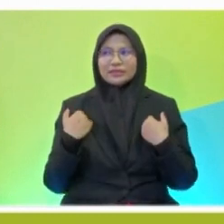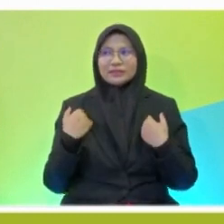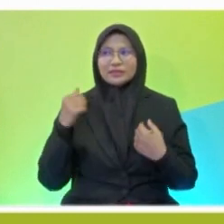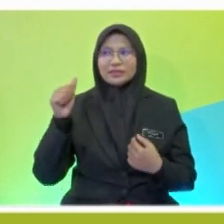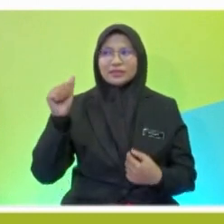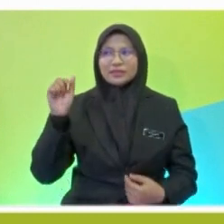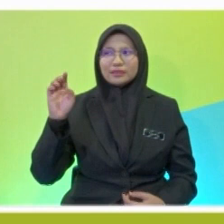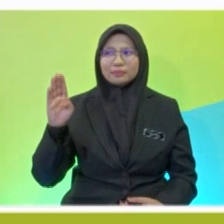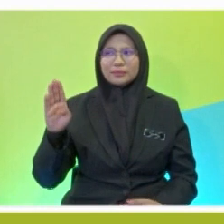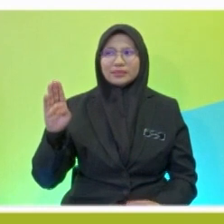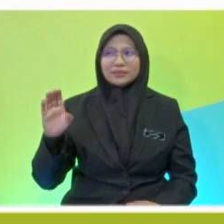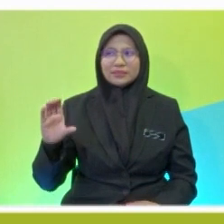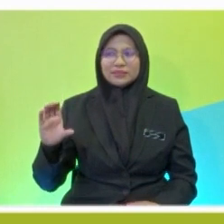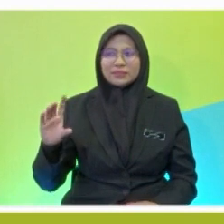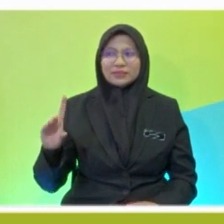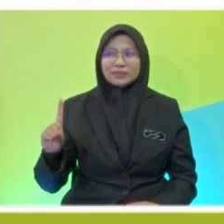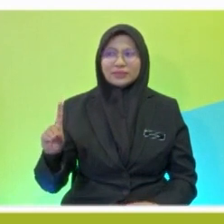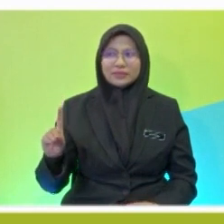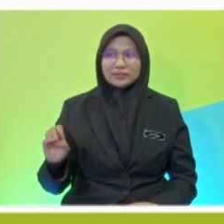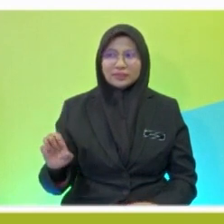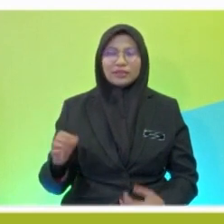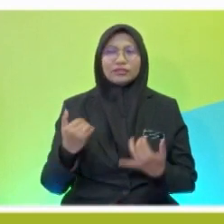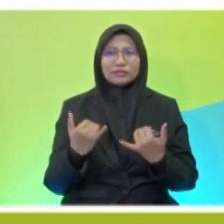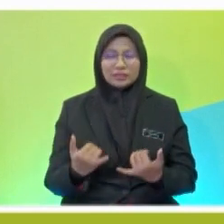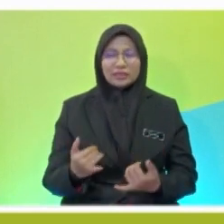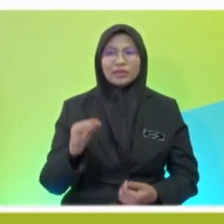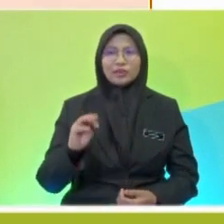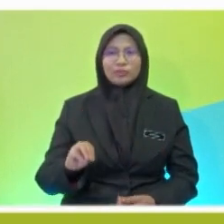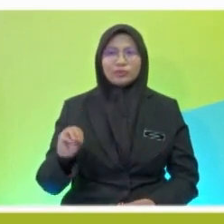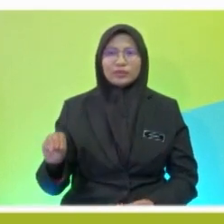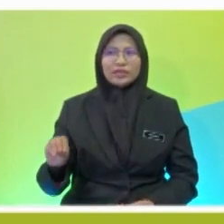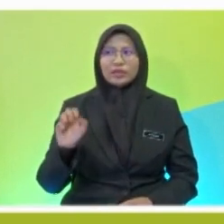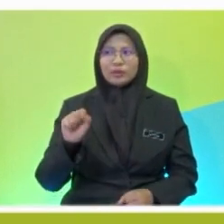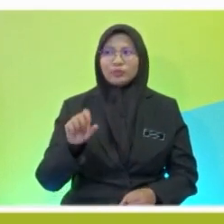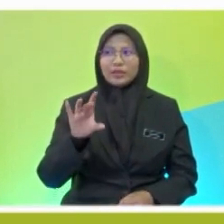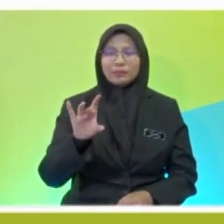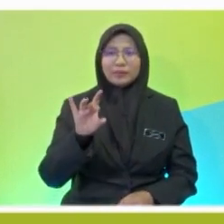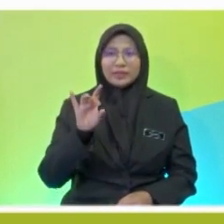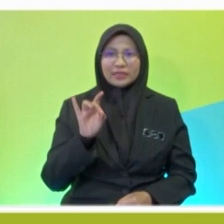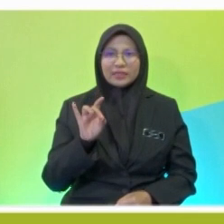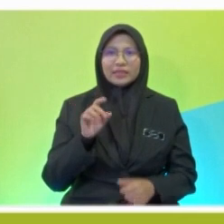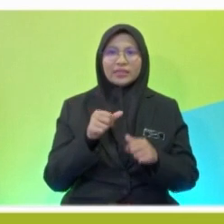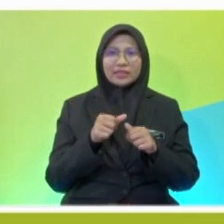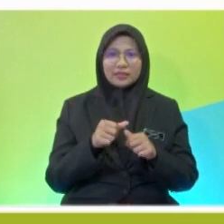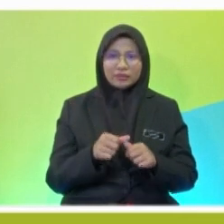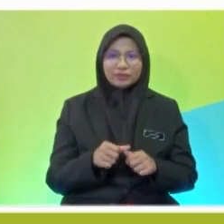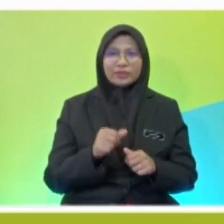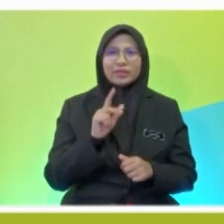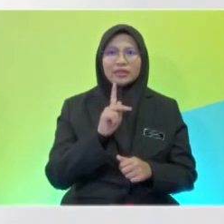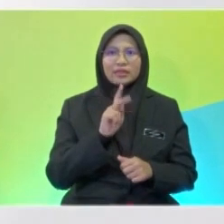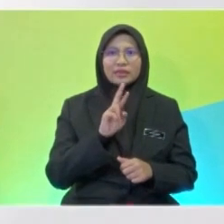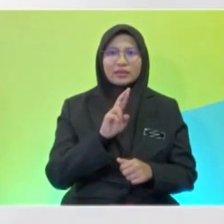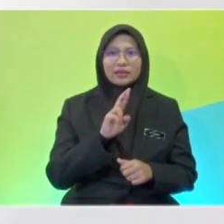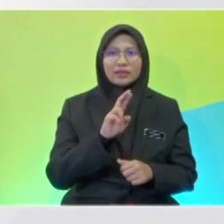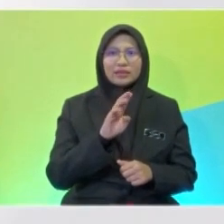Tommy jadi calon memilih dan menggelaskan makanan mengikut nutrien jadi terdapat soal